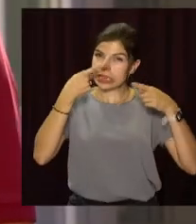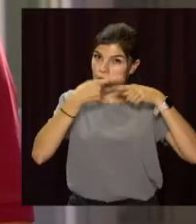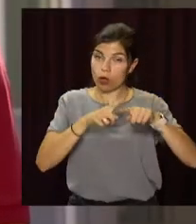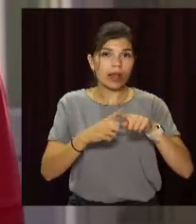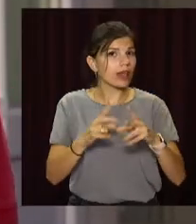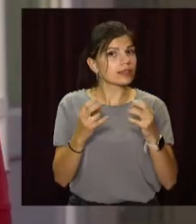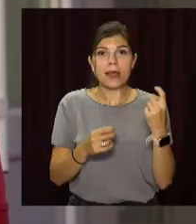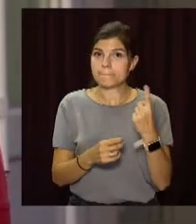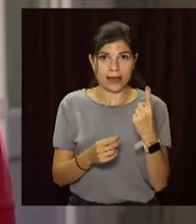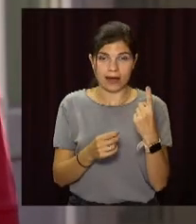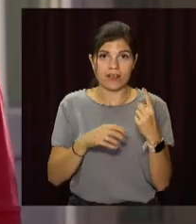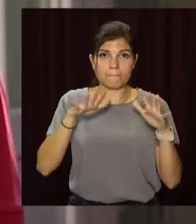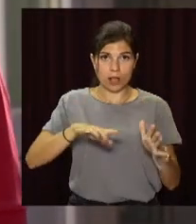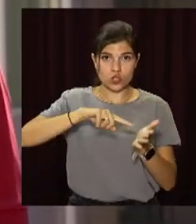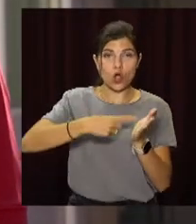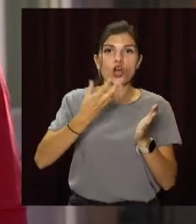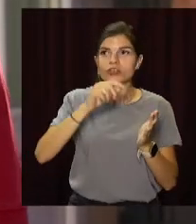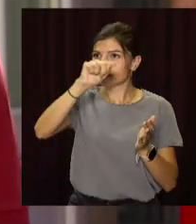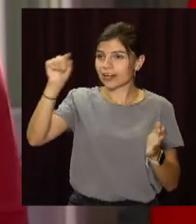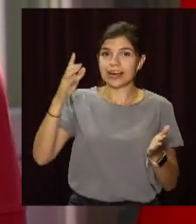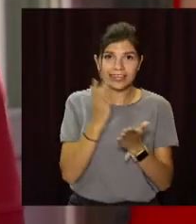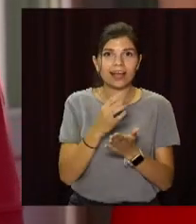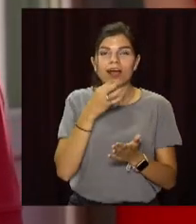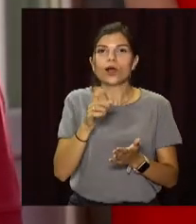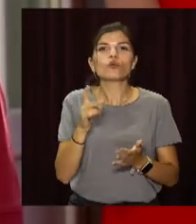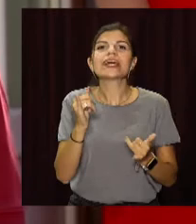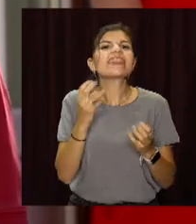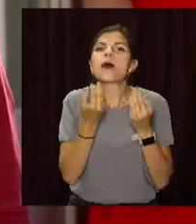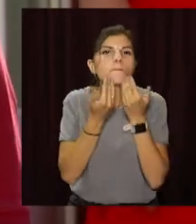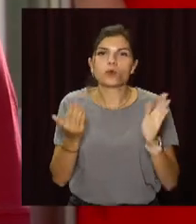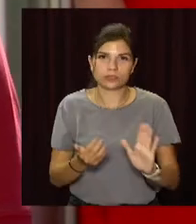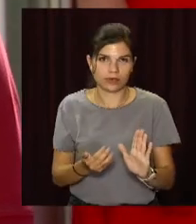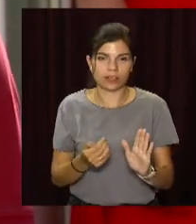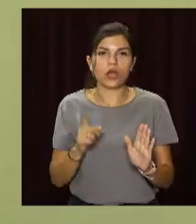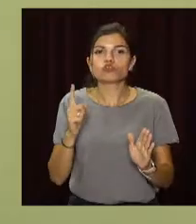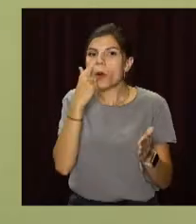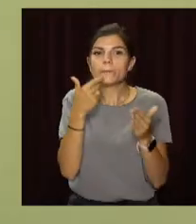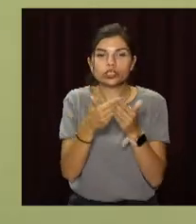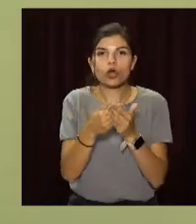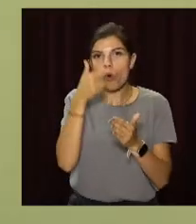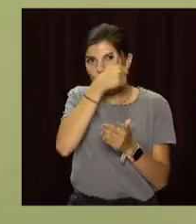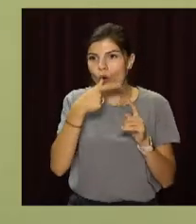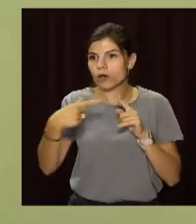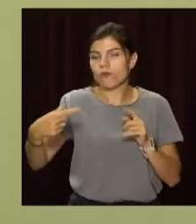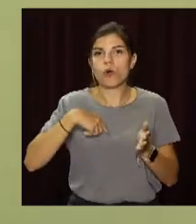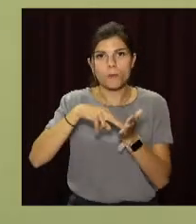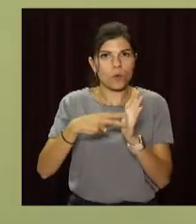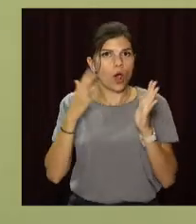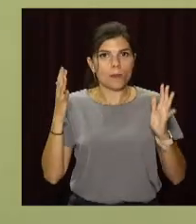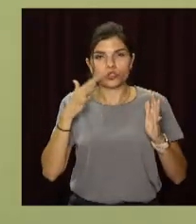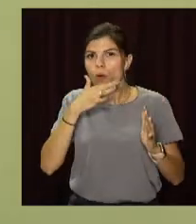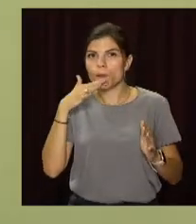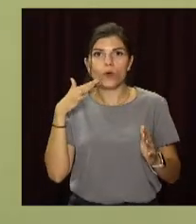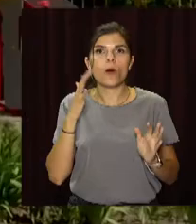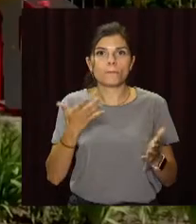первый объект, который мы открываем в нашем городе. И хочу вас заверить, что далеко не последний объект, потому что в ближайшие годы у нас запланировано большое